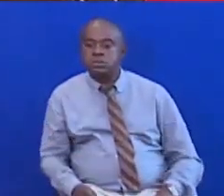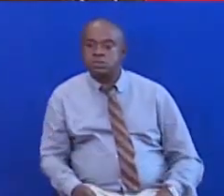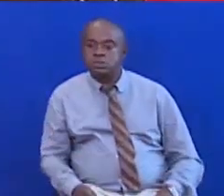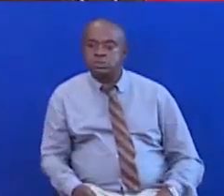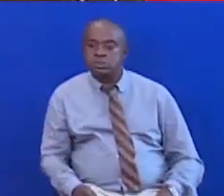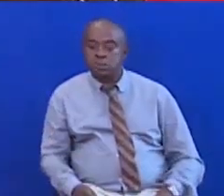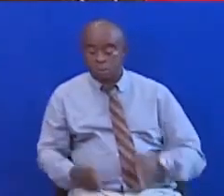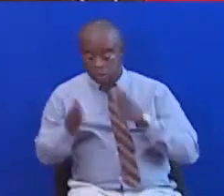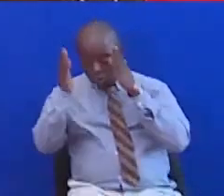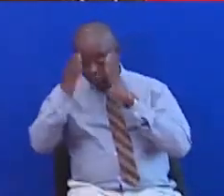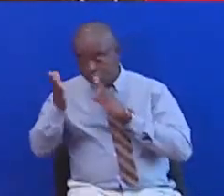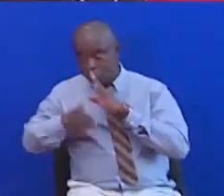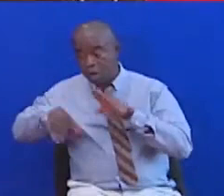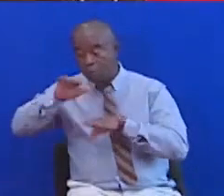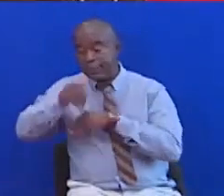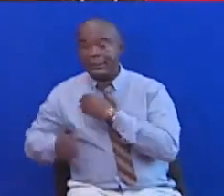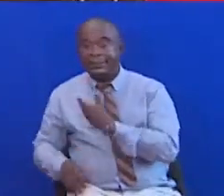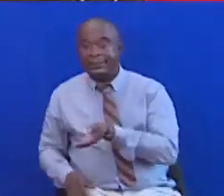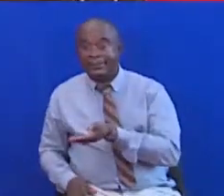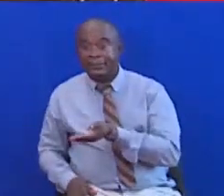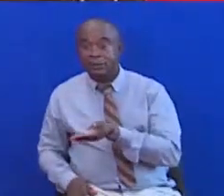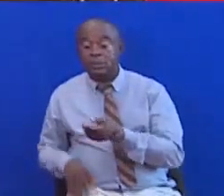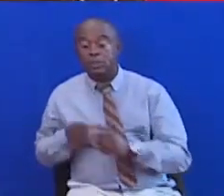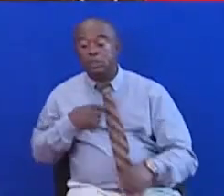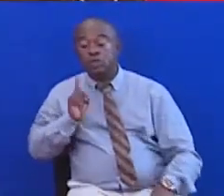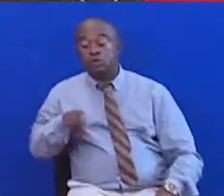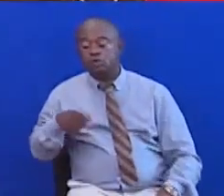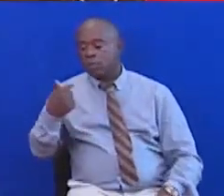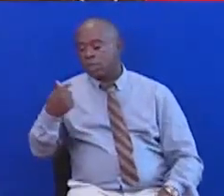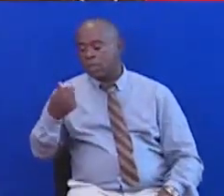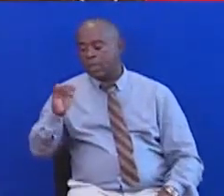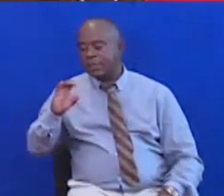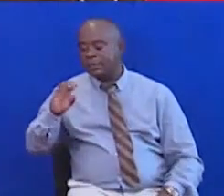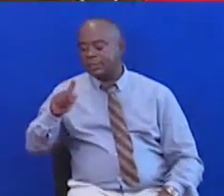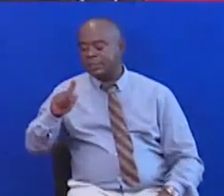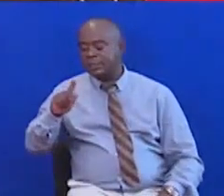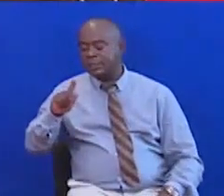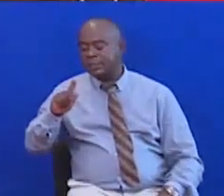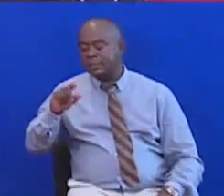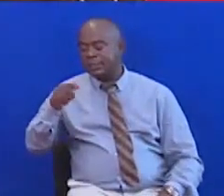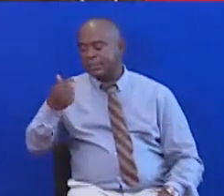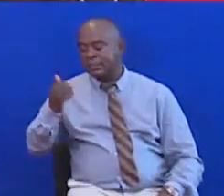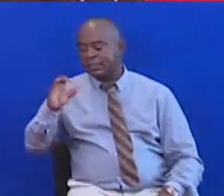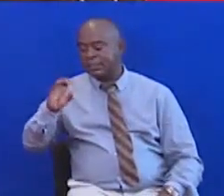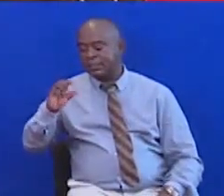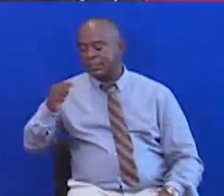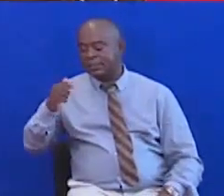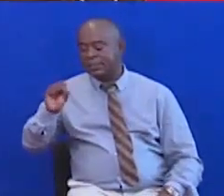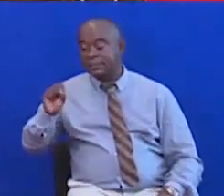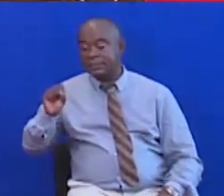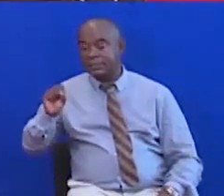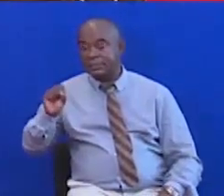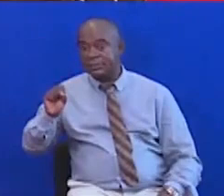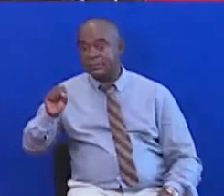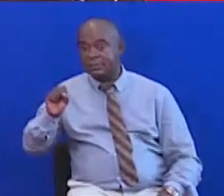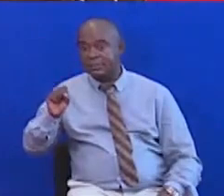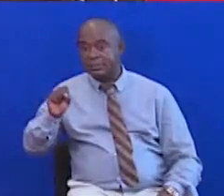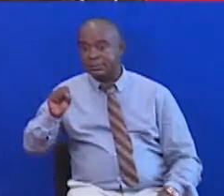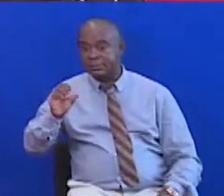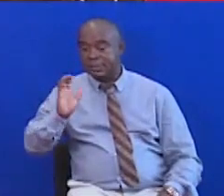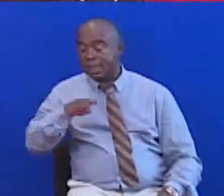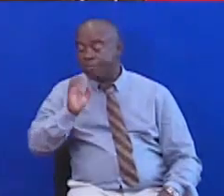Mheshimiwa mwenyekiti, tulikuwa na TIX for 20 years. TIX ilikuwa ni mwiba